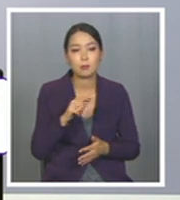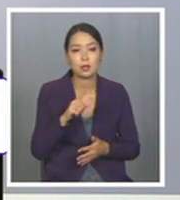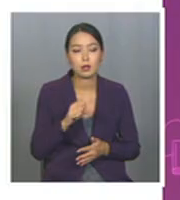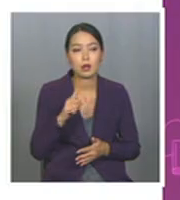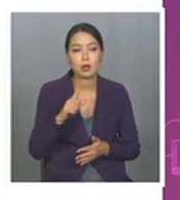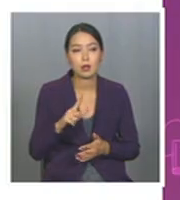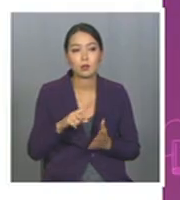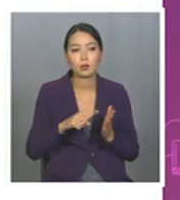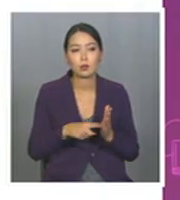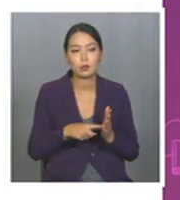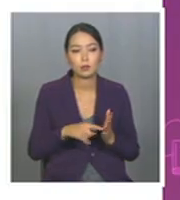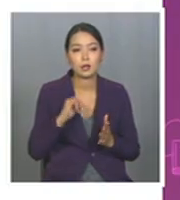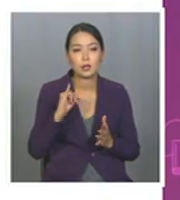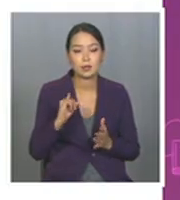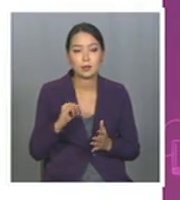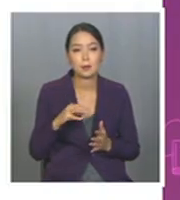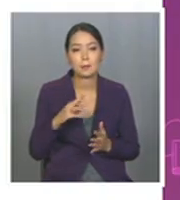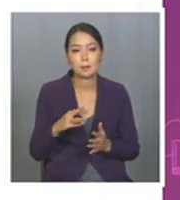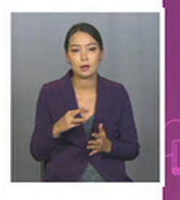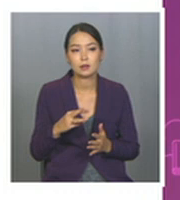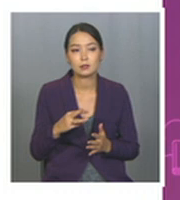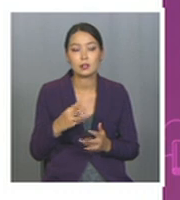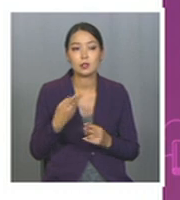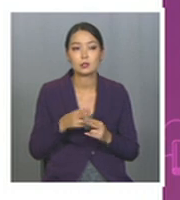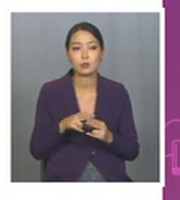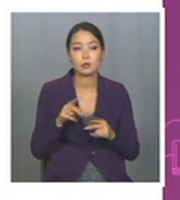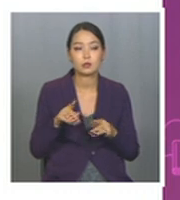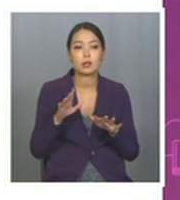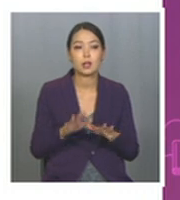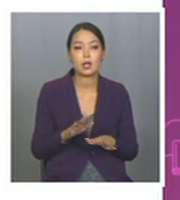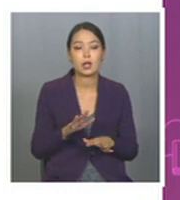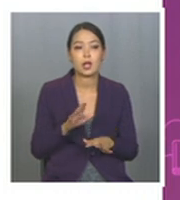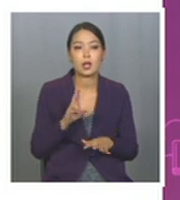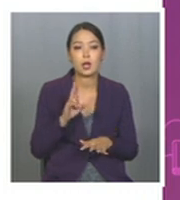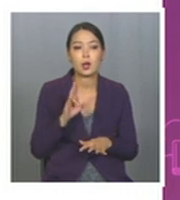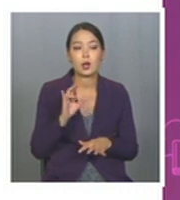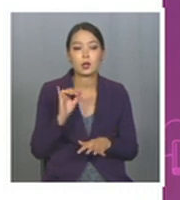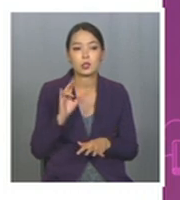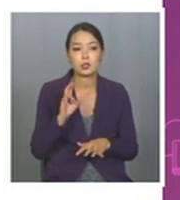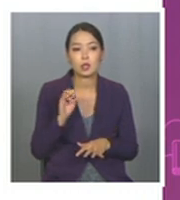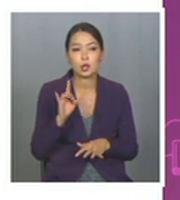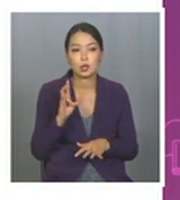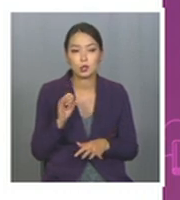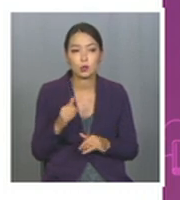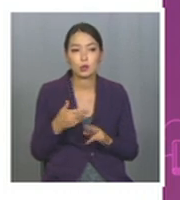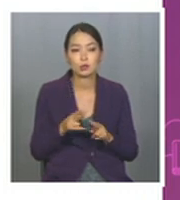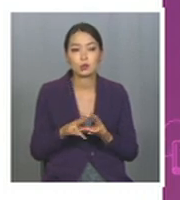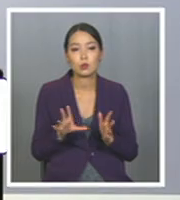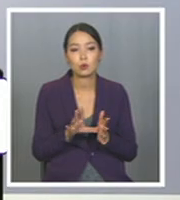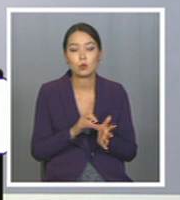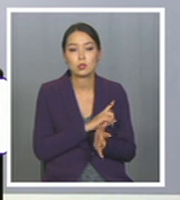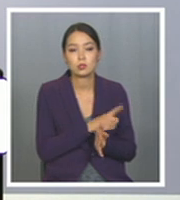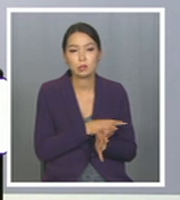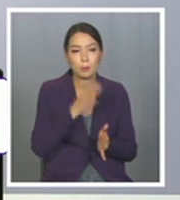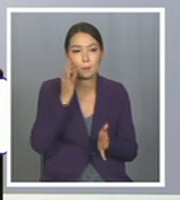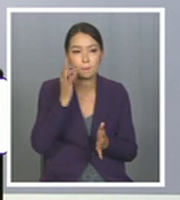және көбейтілген I max дедік. Енді мына жердегі кернеудің көріп тұрмыз, кернеу бізде ток күшіне тура пропорционал болып тұр.